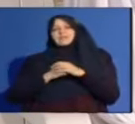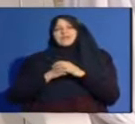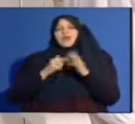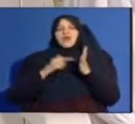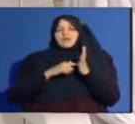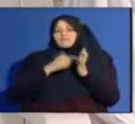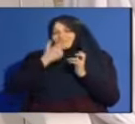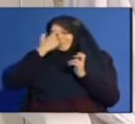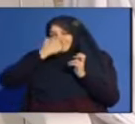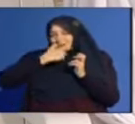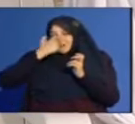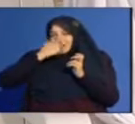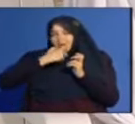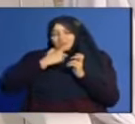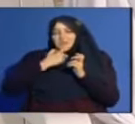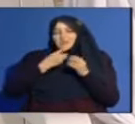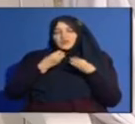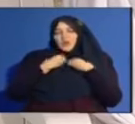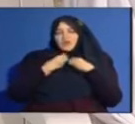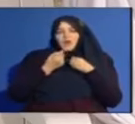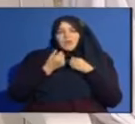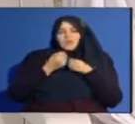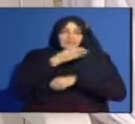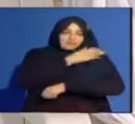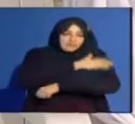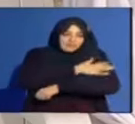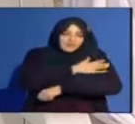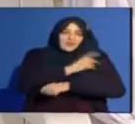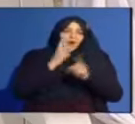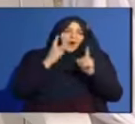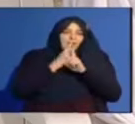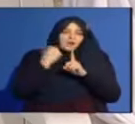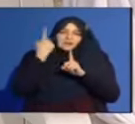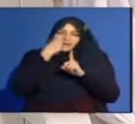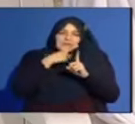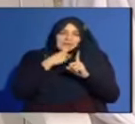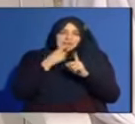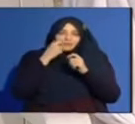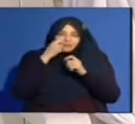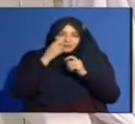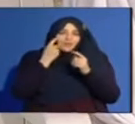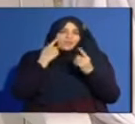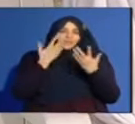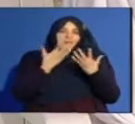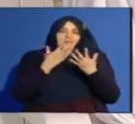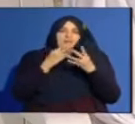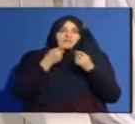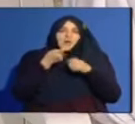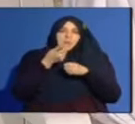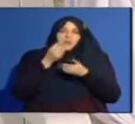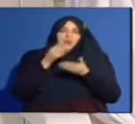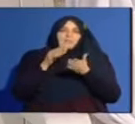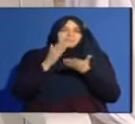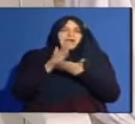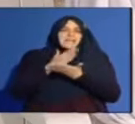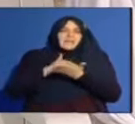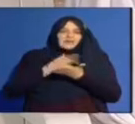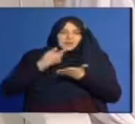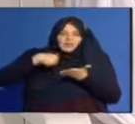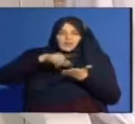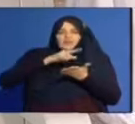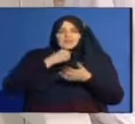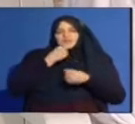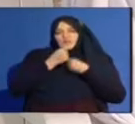هذه تخفف حقيقة واحد كي يحضر داخل الوطن ويتقاسمها الجميع. دكتور، يتقاسم